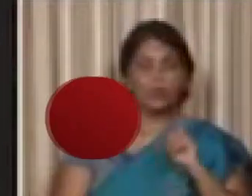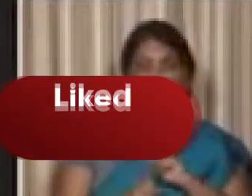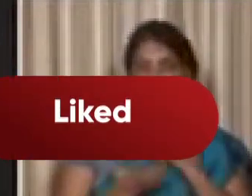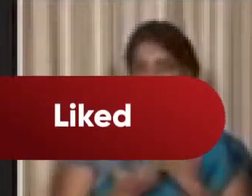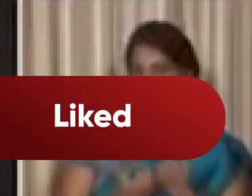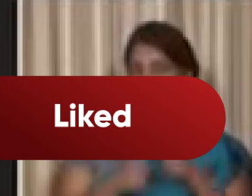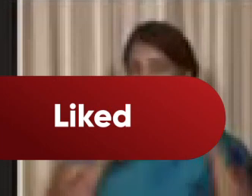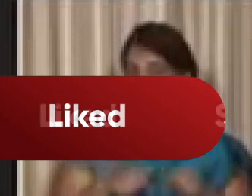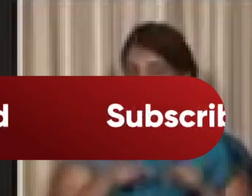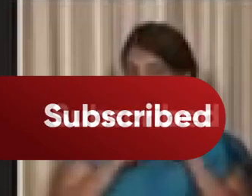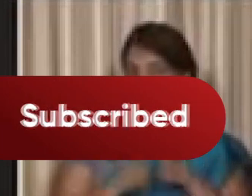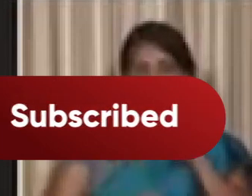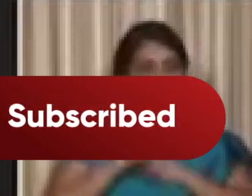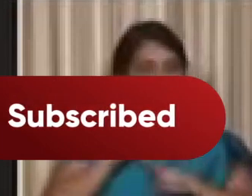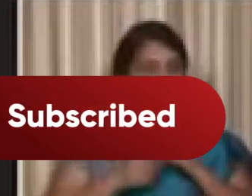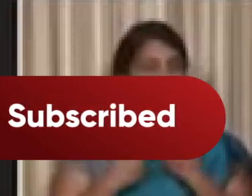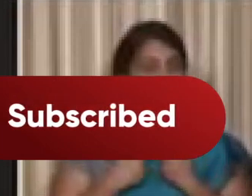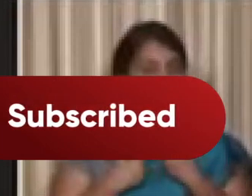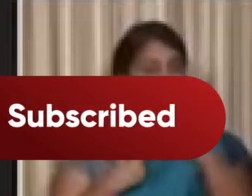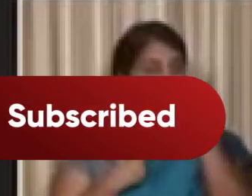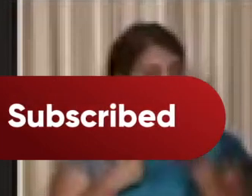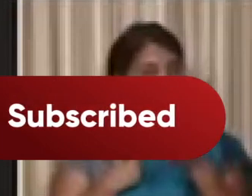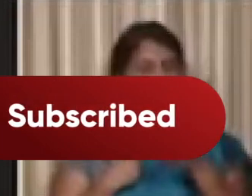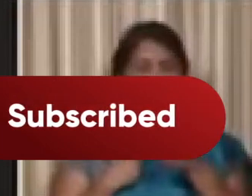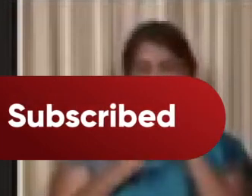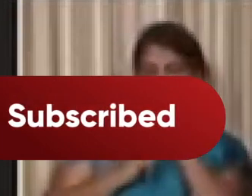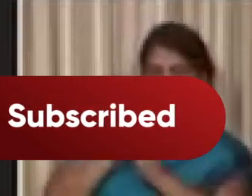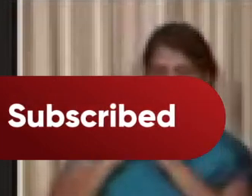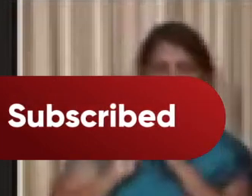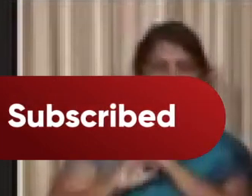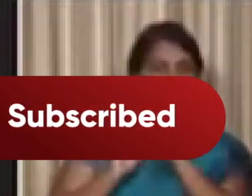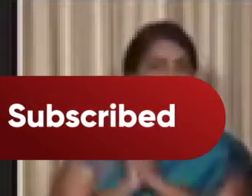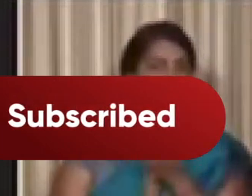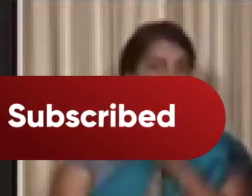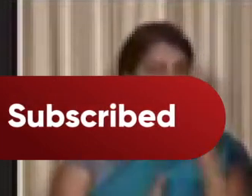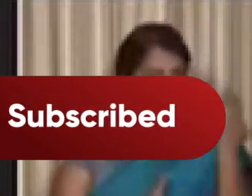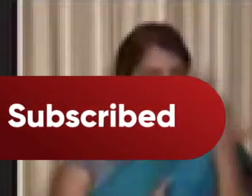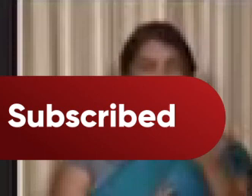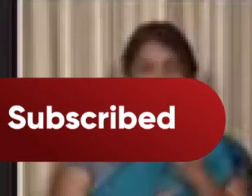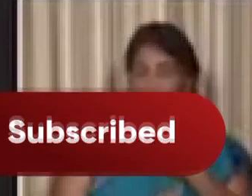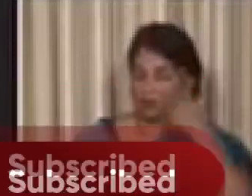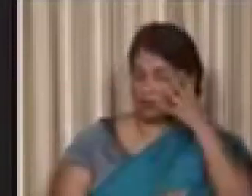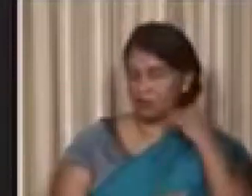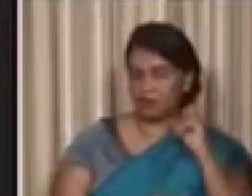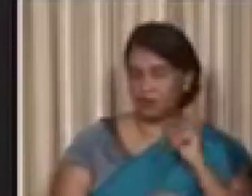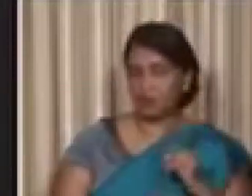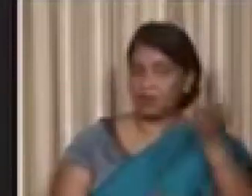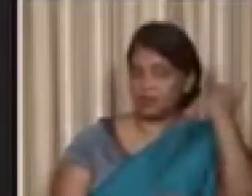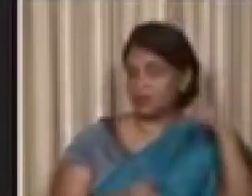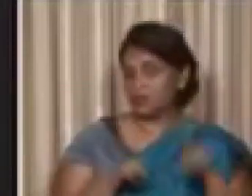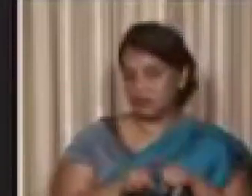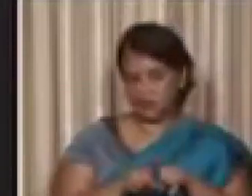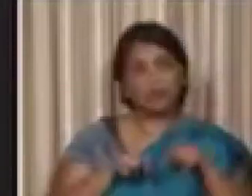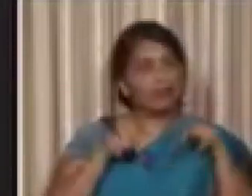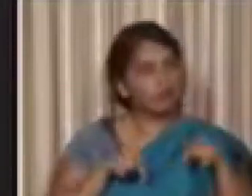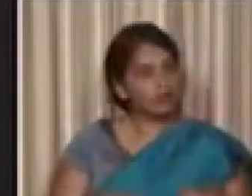බේරෙන්නේ. අද මෙහෙම කතා කරන්න අපිට ඔබට මේ විවේචනය කරන්න පුළුවන් වෙන්නේ මේ තත්ත්වය තුළ. අපි අමතක කරන්න හොඳ නැහැ එදා තිබුණු තත්ත්වයත්